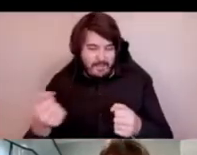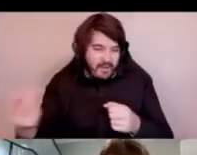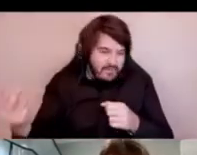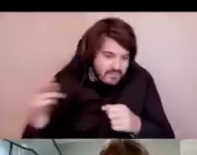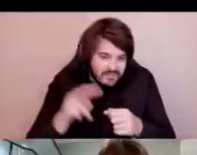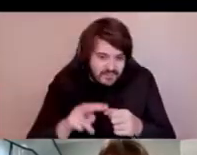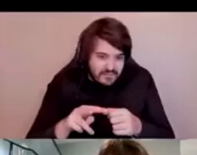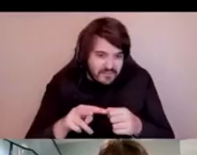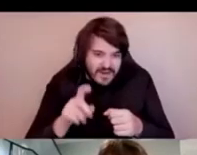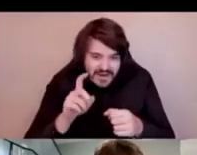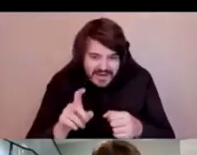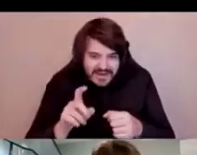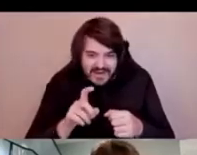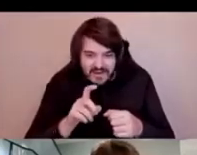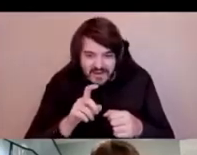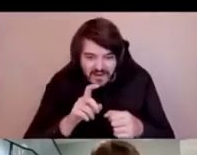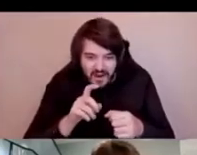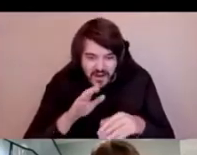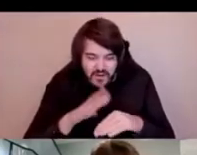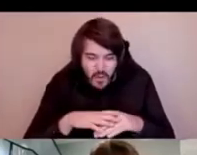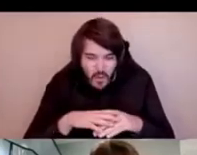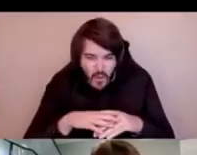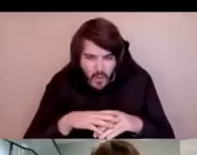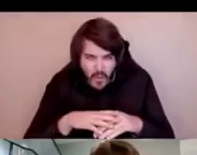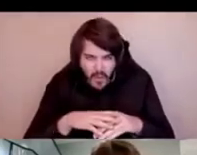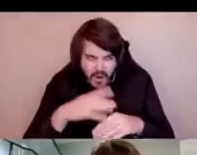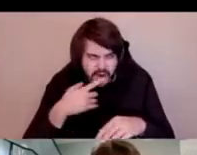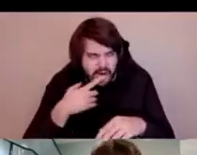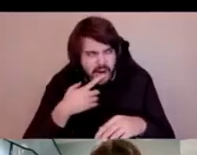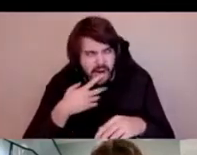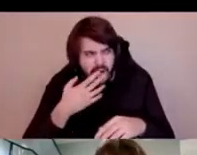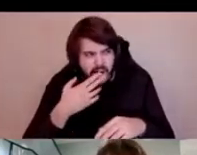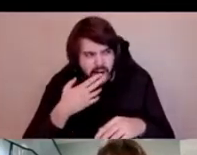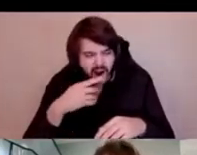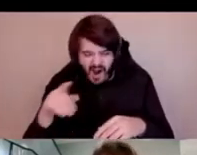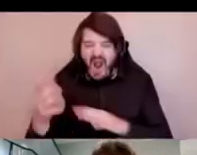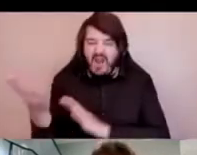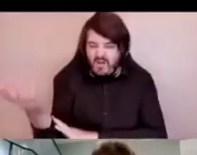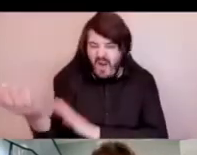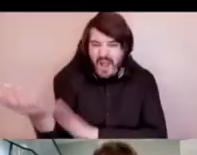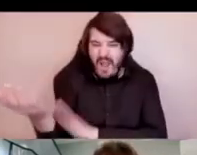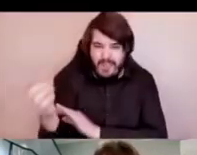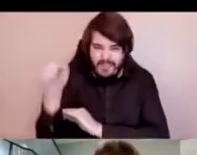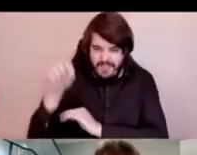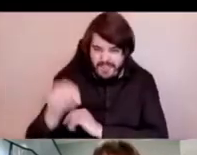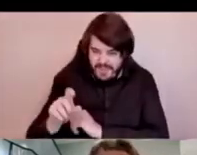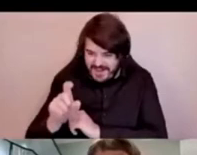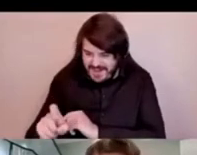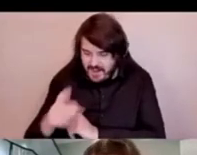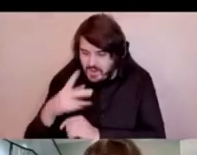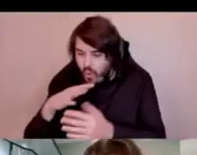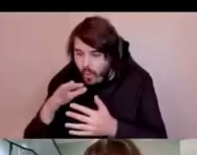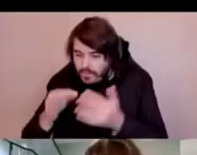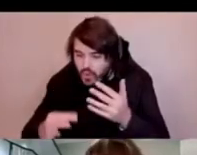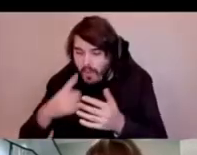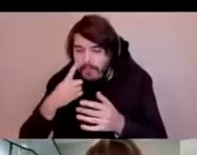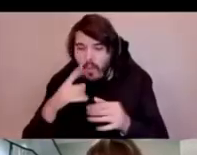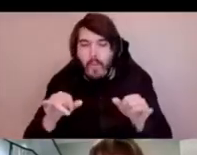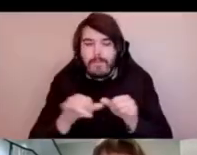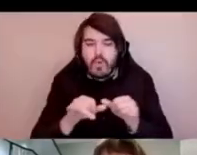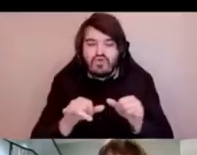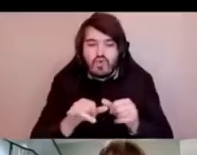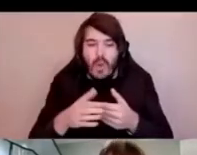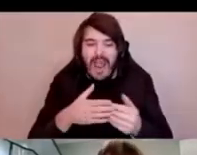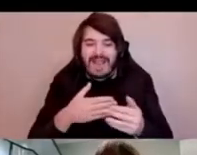utilisable. Là, vous pouvez cliquer à la droite, puis aller chercher une option pour mesurer des